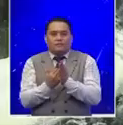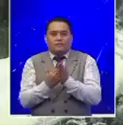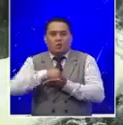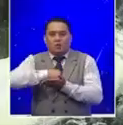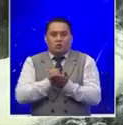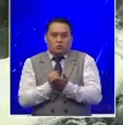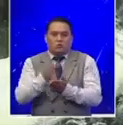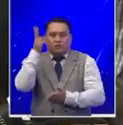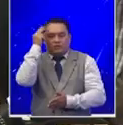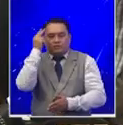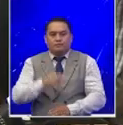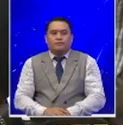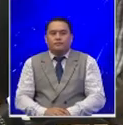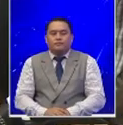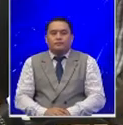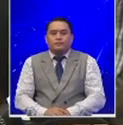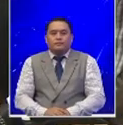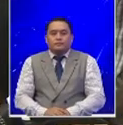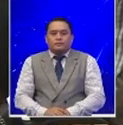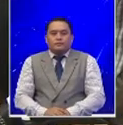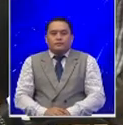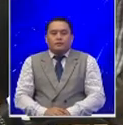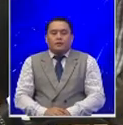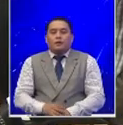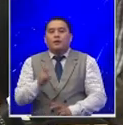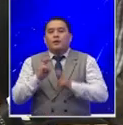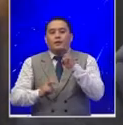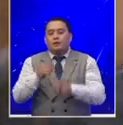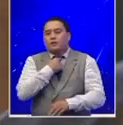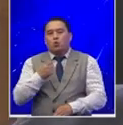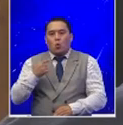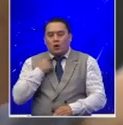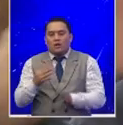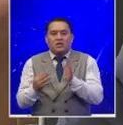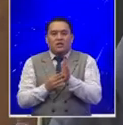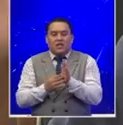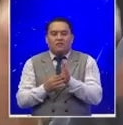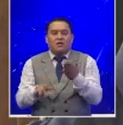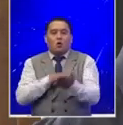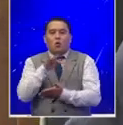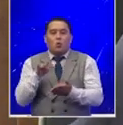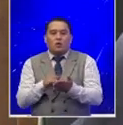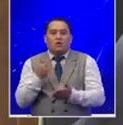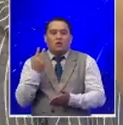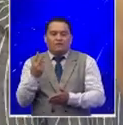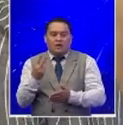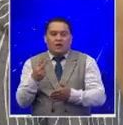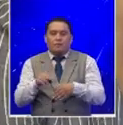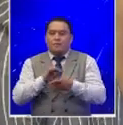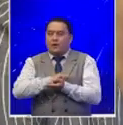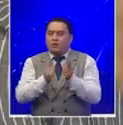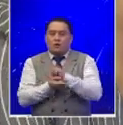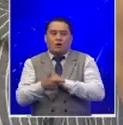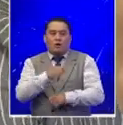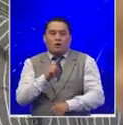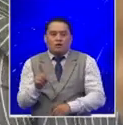заключенного договора по графику. Предприятие «Талдыкурган Теплосервис» объединяет в своем составе 9 котельных города, 2 из которых в текущем году переведены на газ